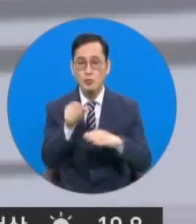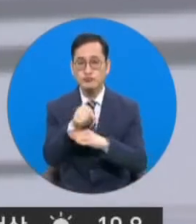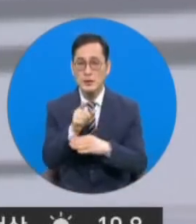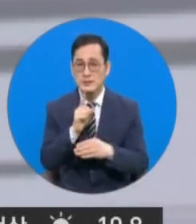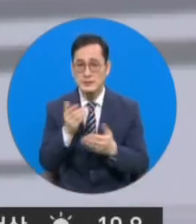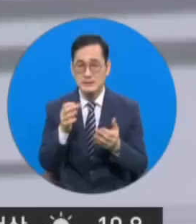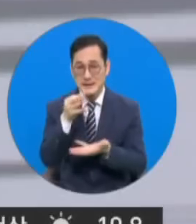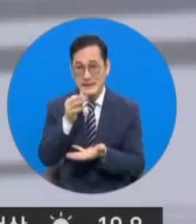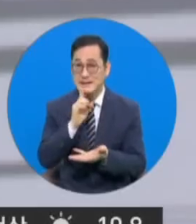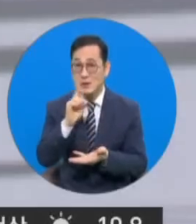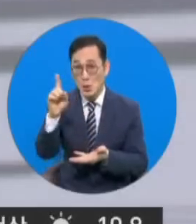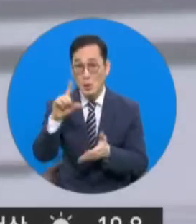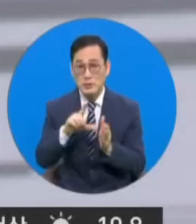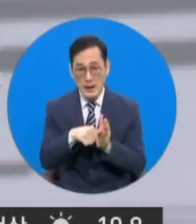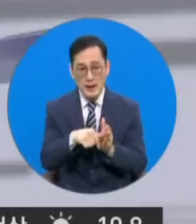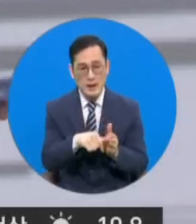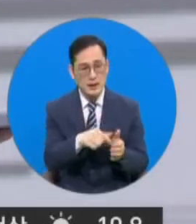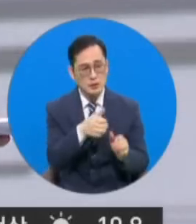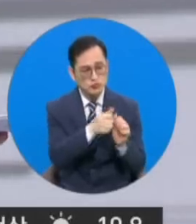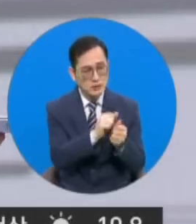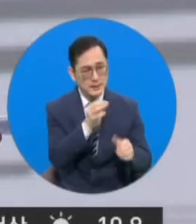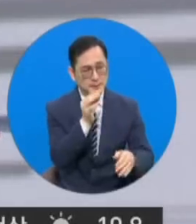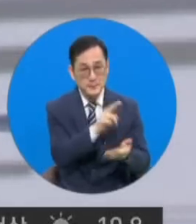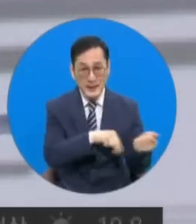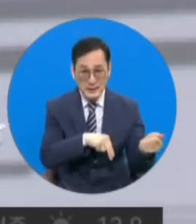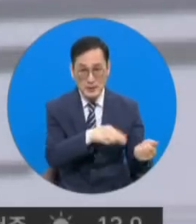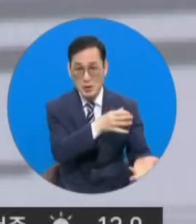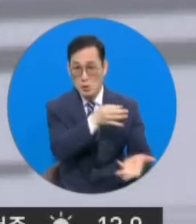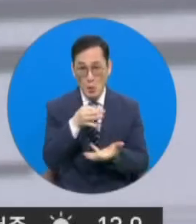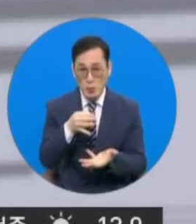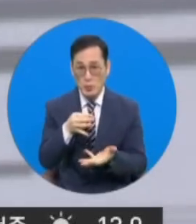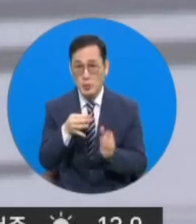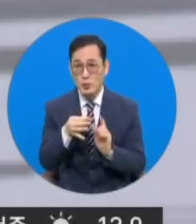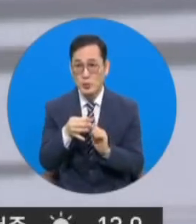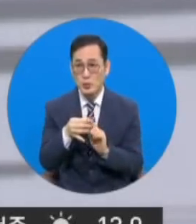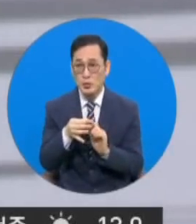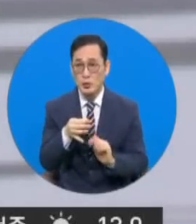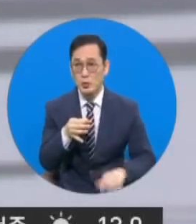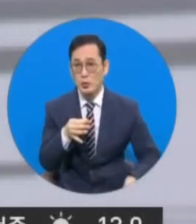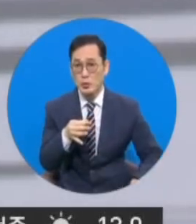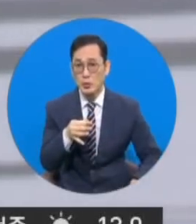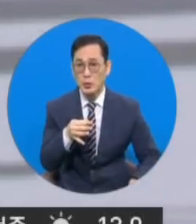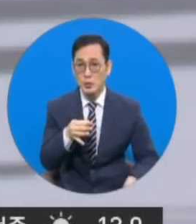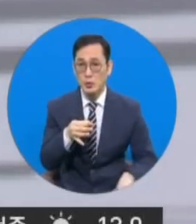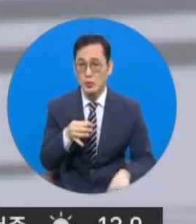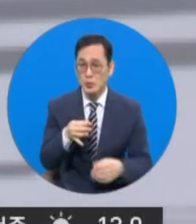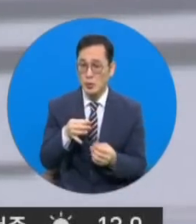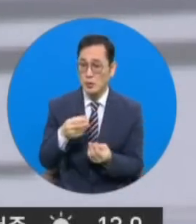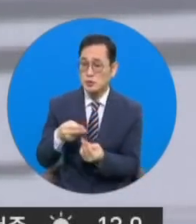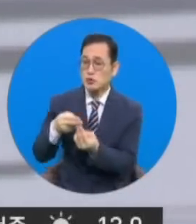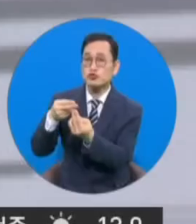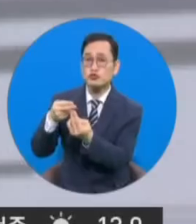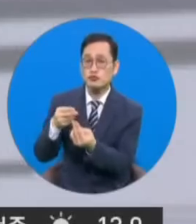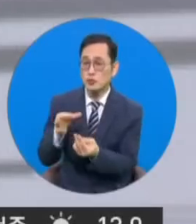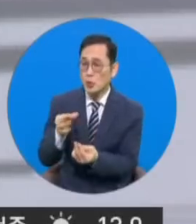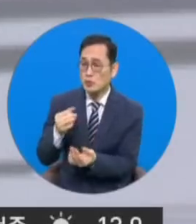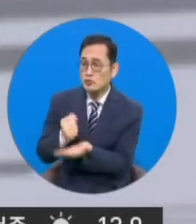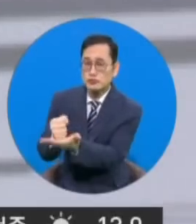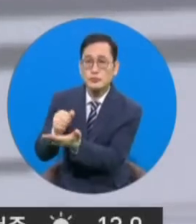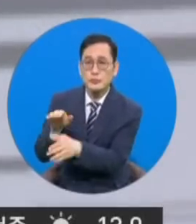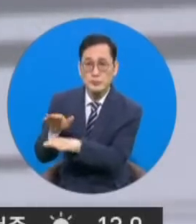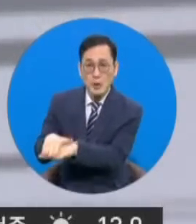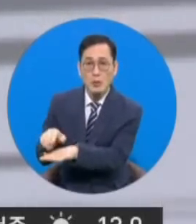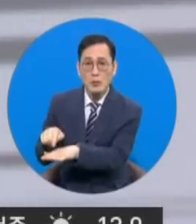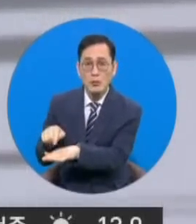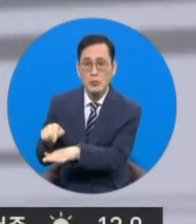주식 판동 10억 가까운 돈을 그대로 예금자산으로 신고를 했는데 무슨 돈으로 코인을 했느냐라는 의문부터가 설명이